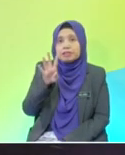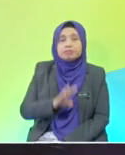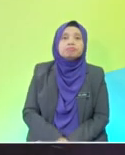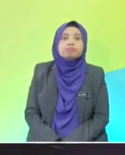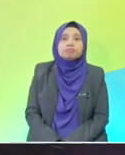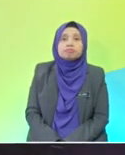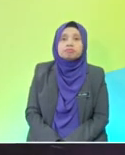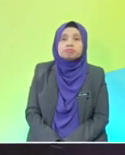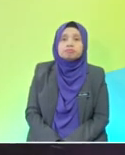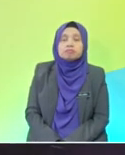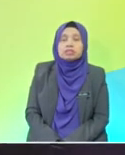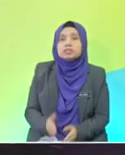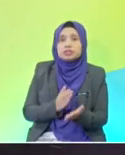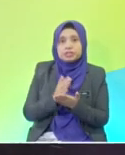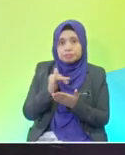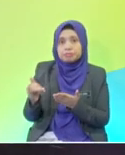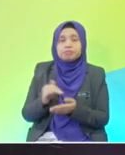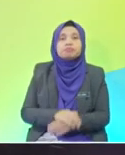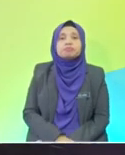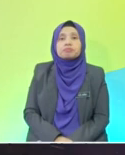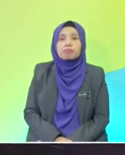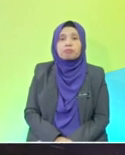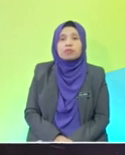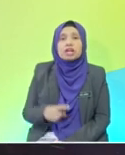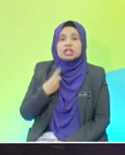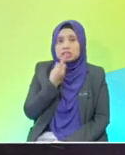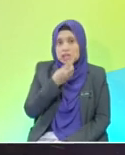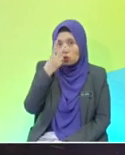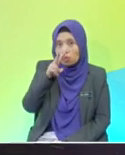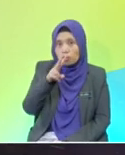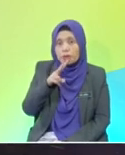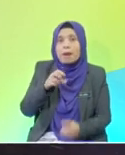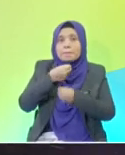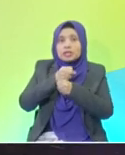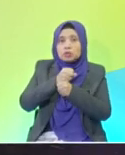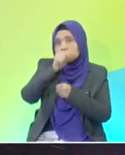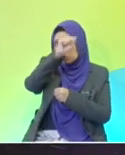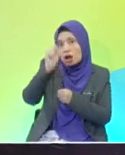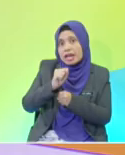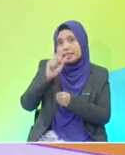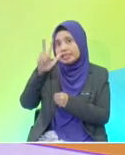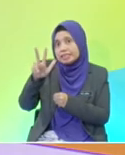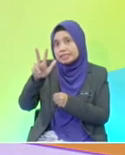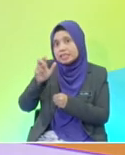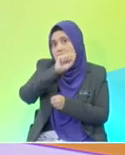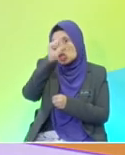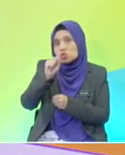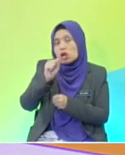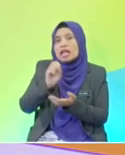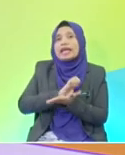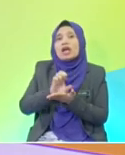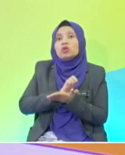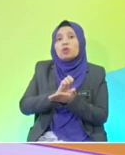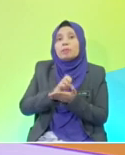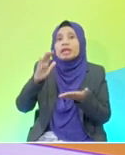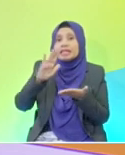Oke seterusnya Oke seterusnya kita lihat bentuk soal yang ketiga soalnya untuk ekonomi kertas